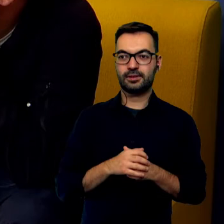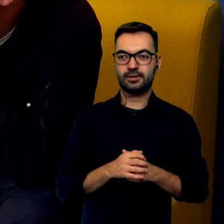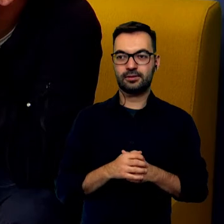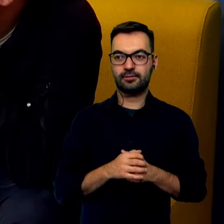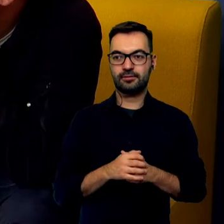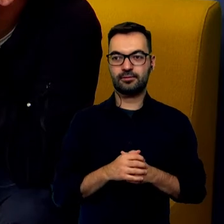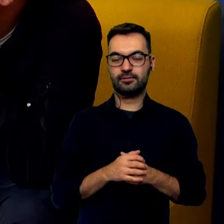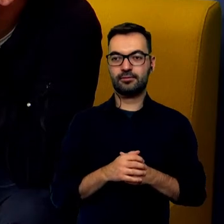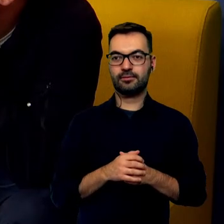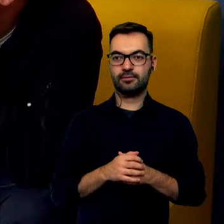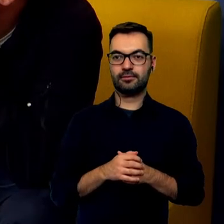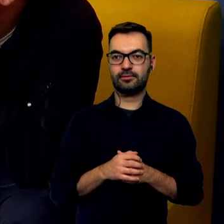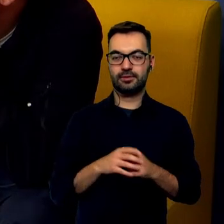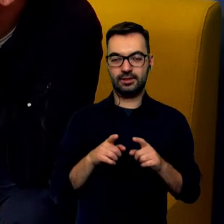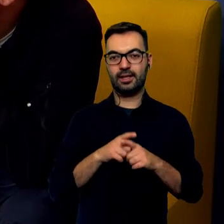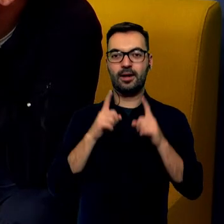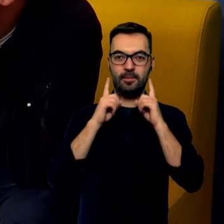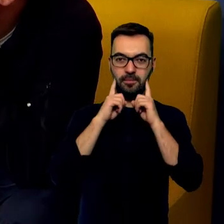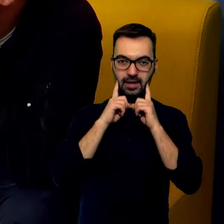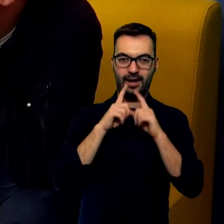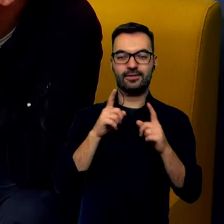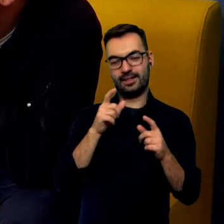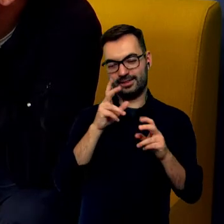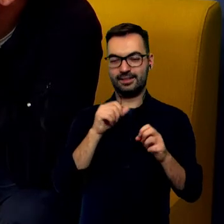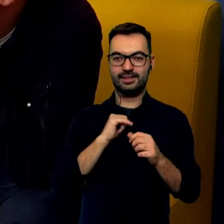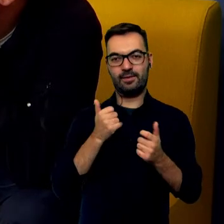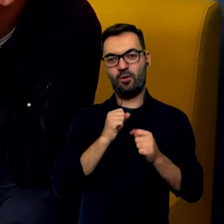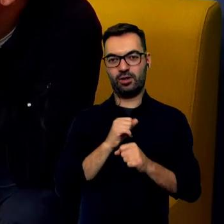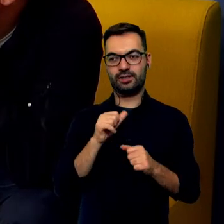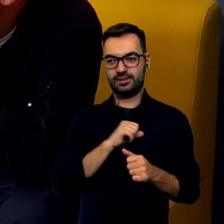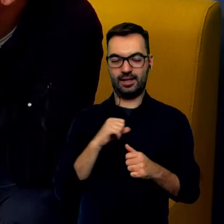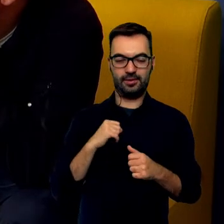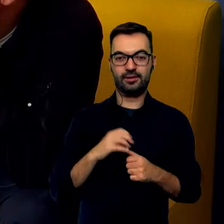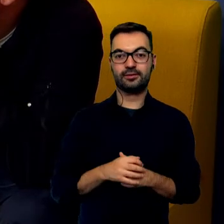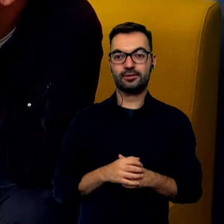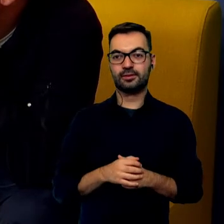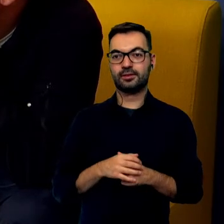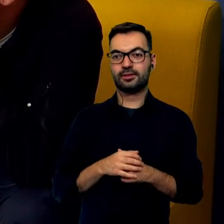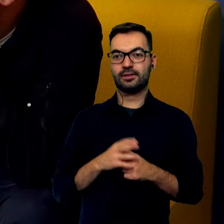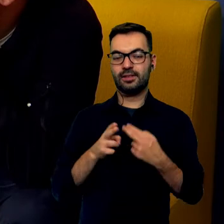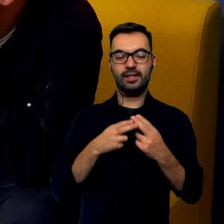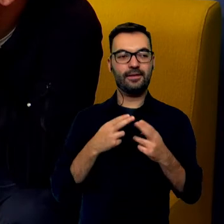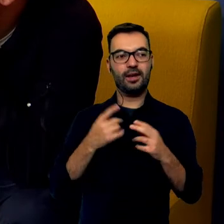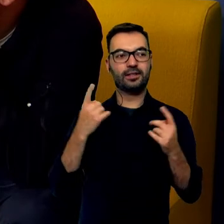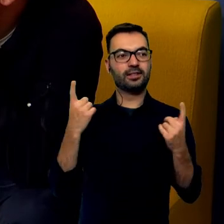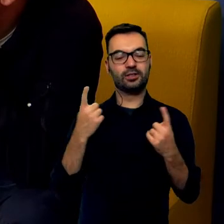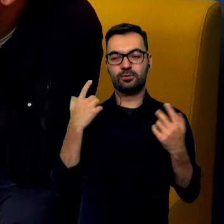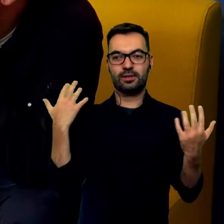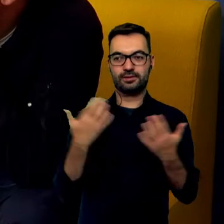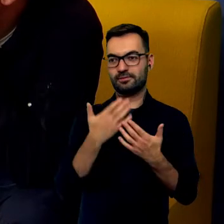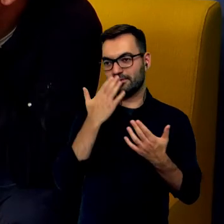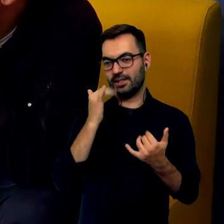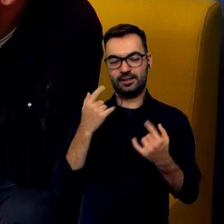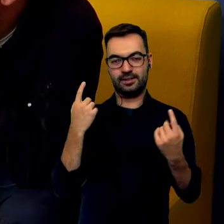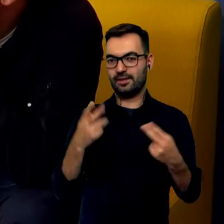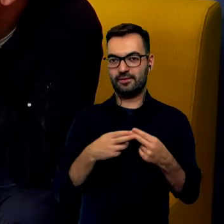idzie z prawdą i o tą prawdę walczy. Bez względu, jak trudne okoliczności są po drodze. Tak